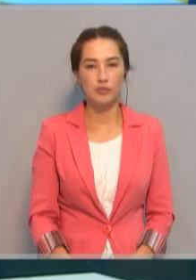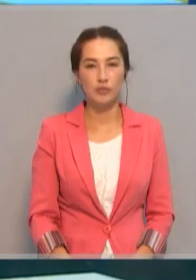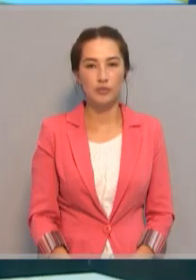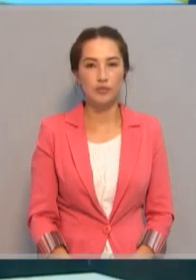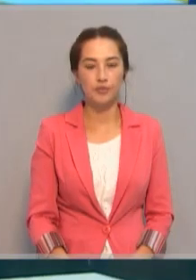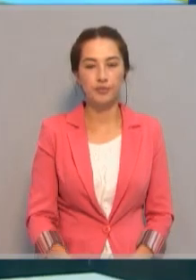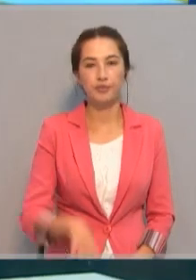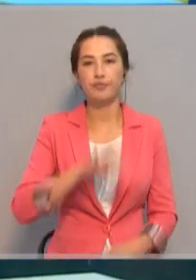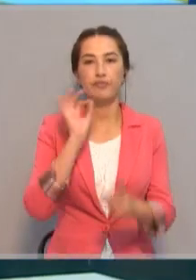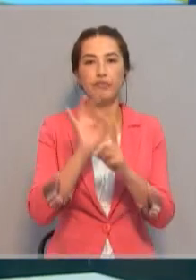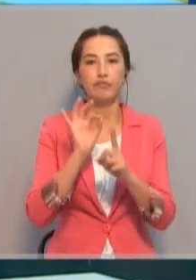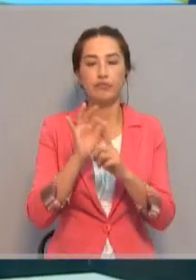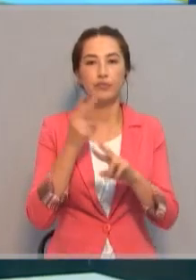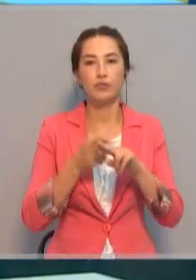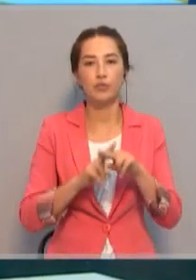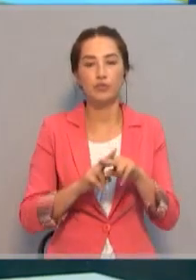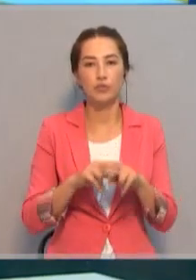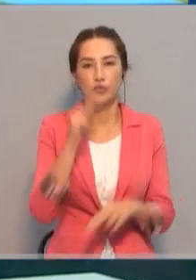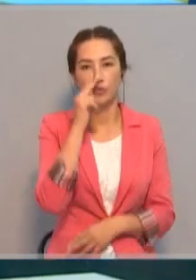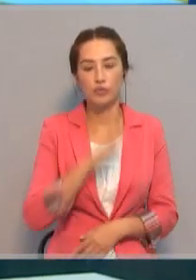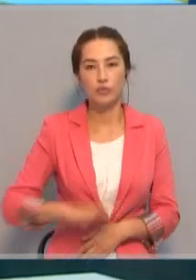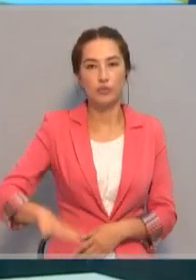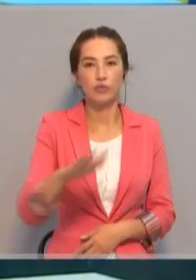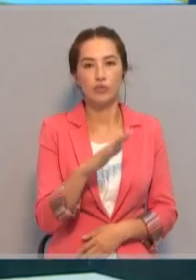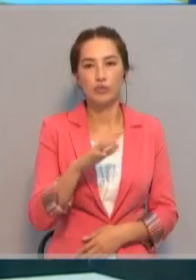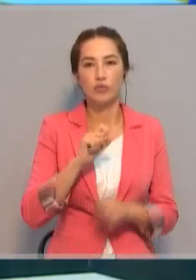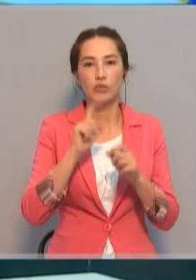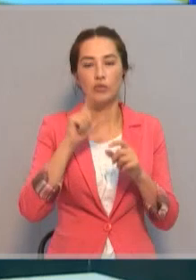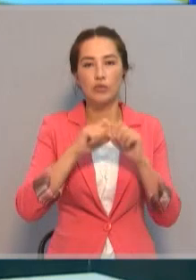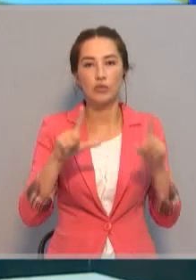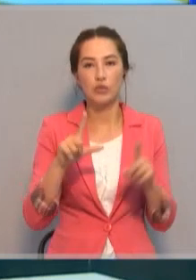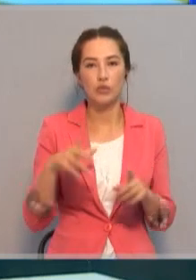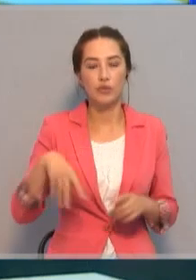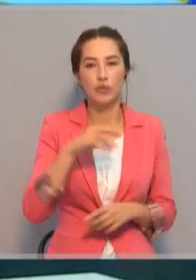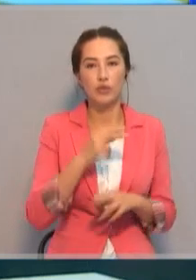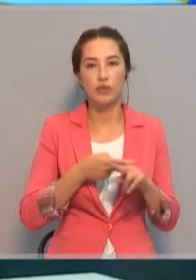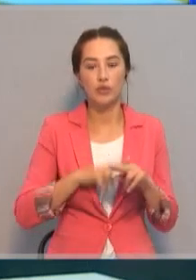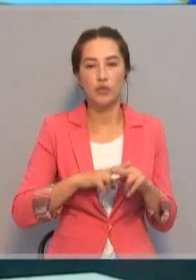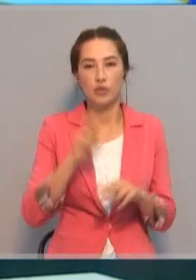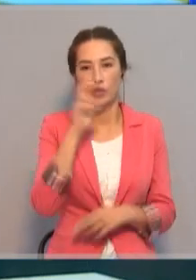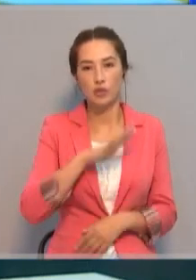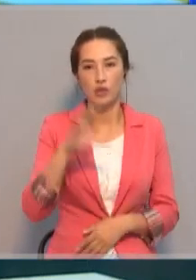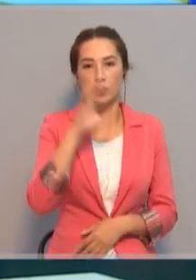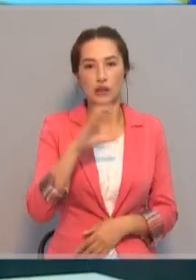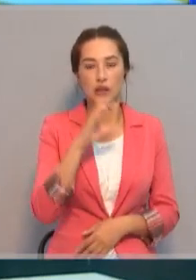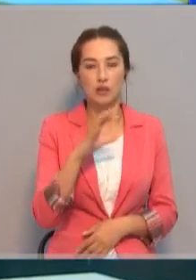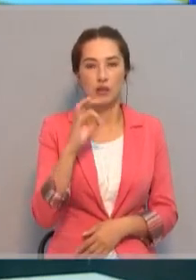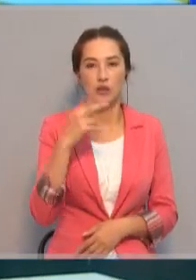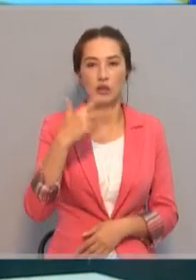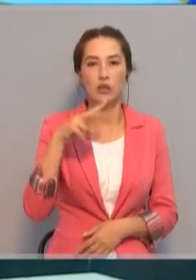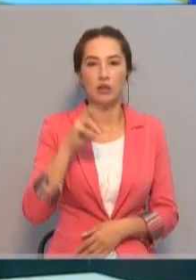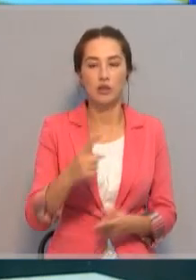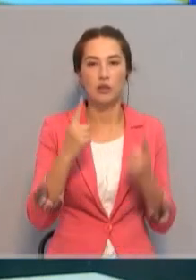Тәуелсіздік жетістігі. Осындай айдармен Шым шаһардағы барлық мектептерде қыркүйек айында ел тәуелсіздігінің 30 жылдығына орай